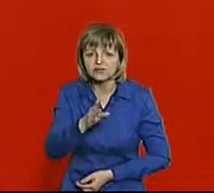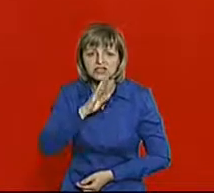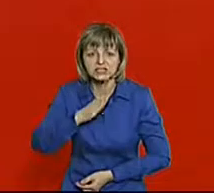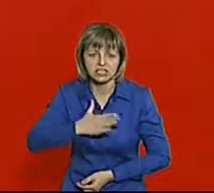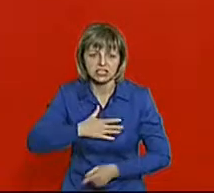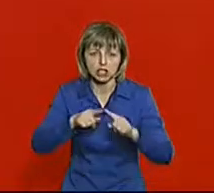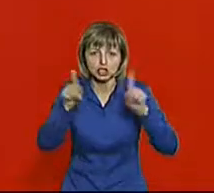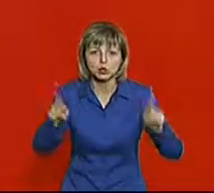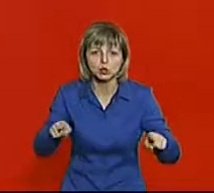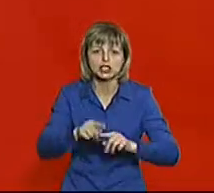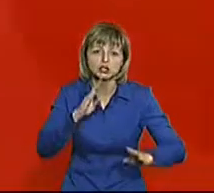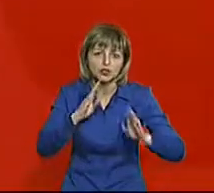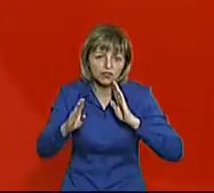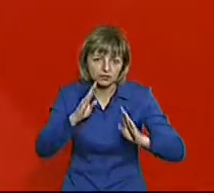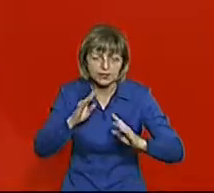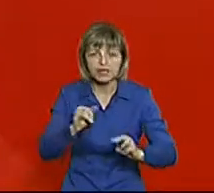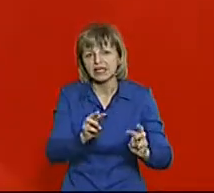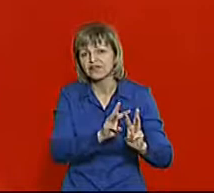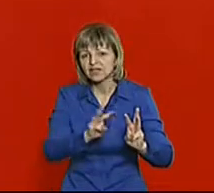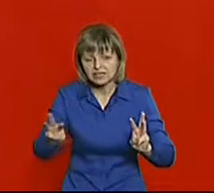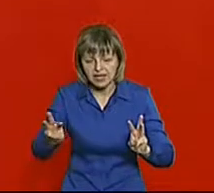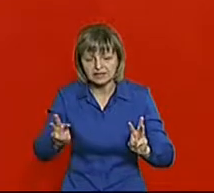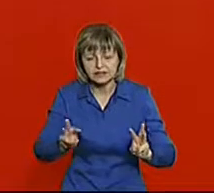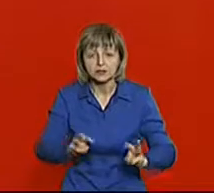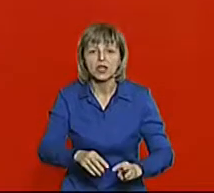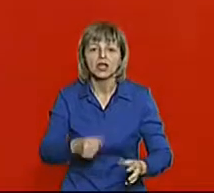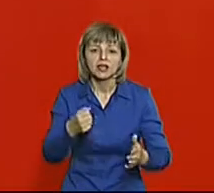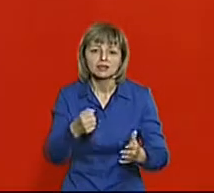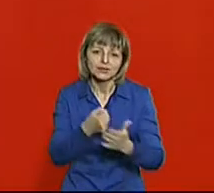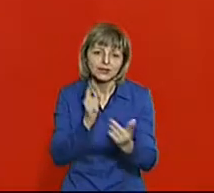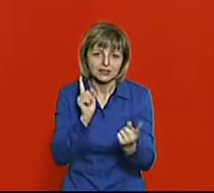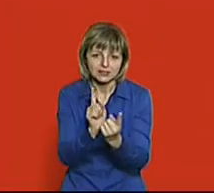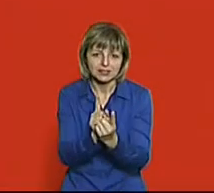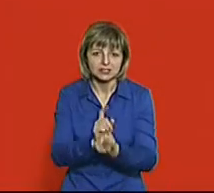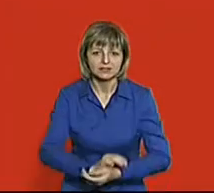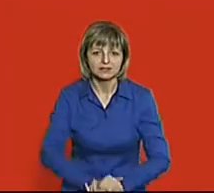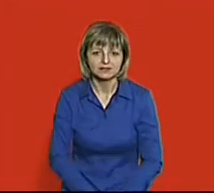нашій сторінці у Facebook та на сайті vo.suspilne.media. Вдалого вечора!